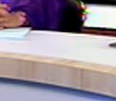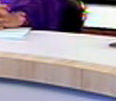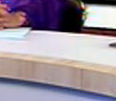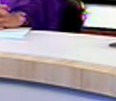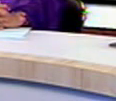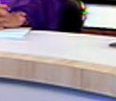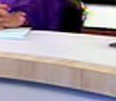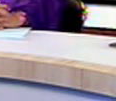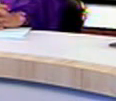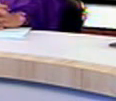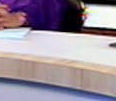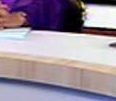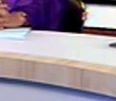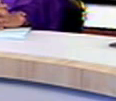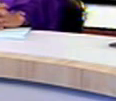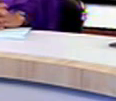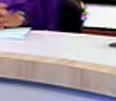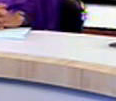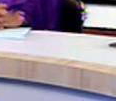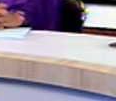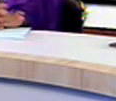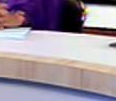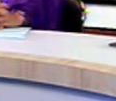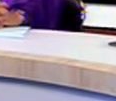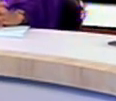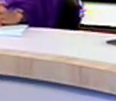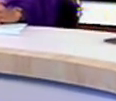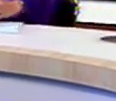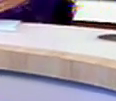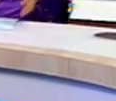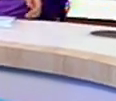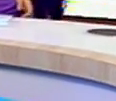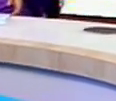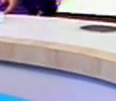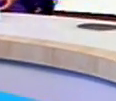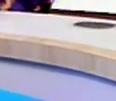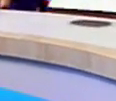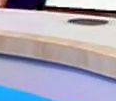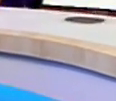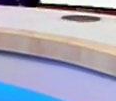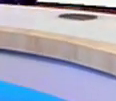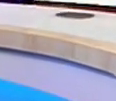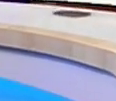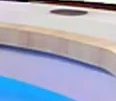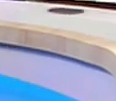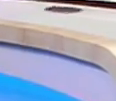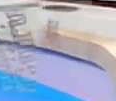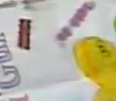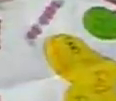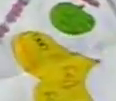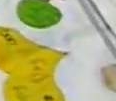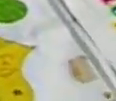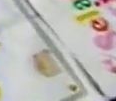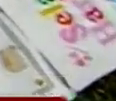yang berlangsung di Kuantan Pahang dengan itu Assalamualaikum dan salam satu Malaysia Putra